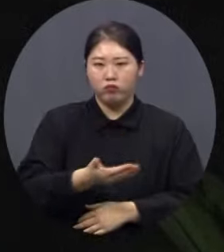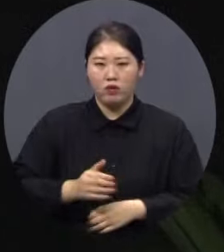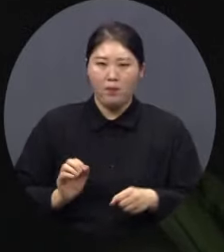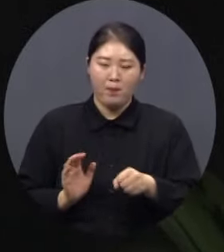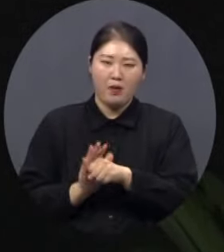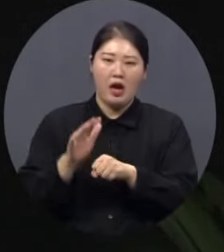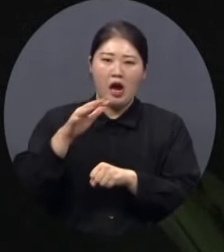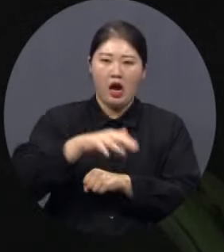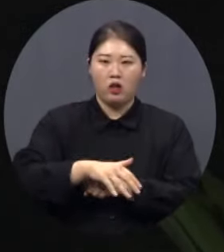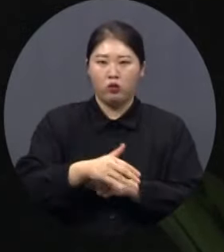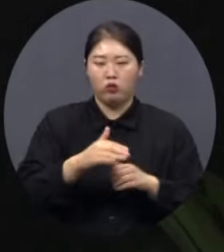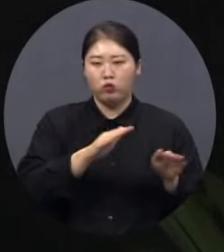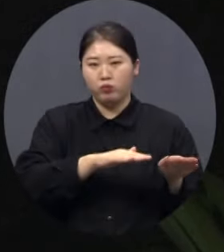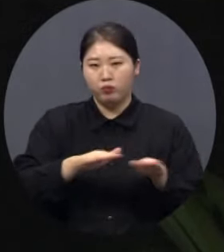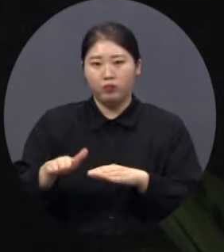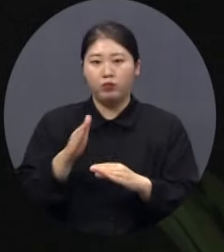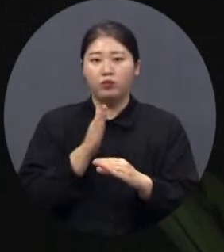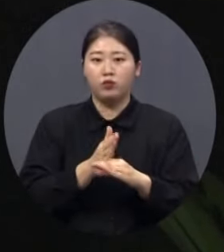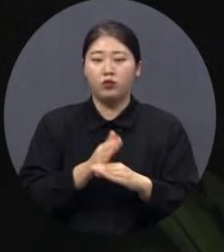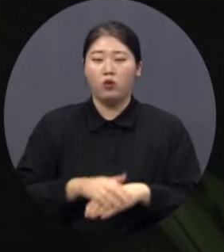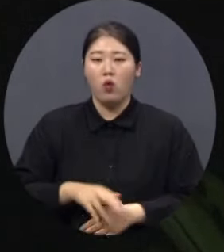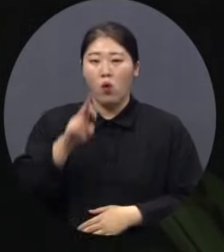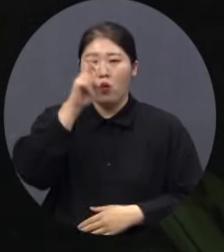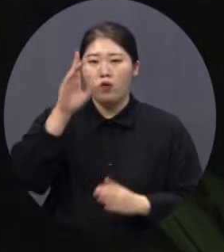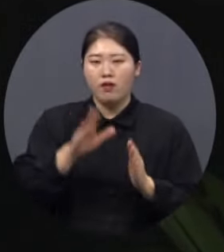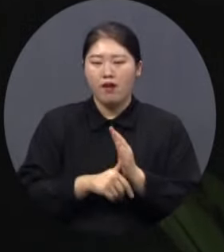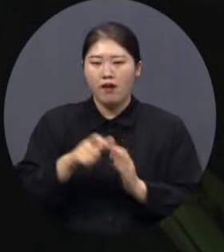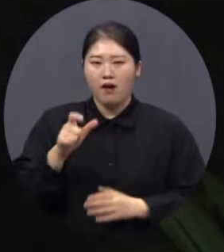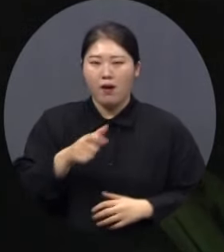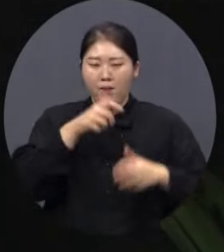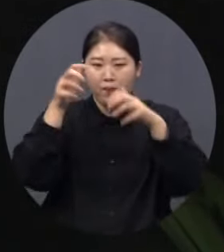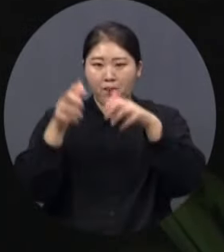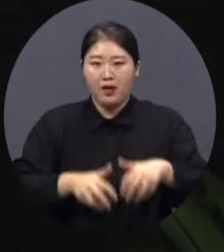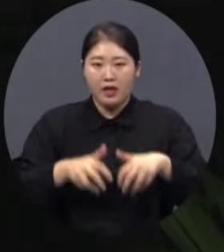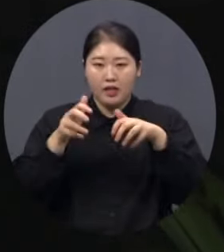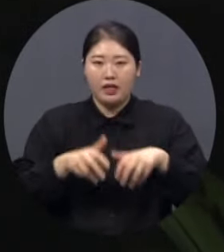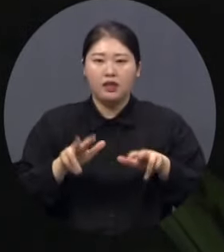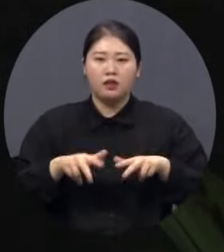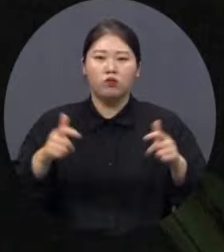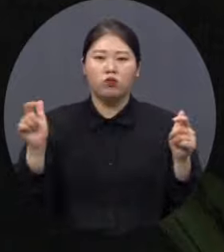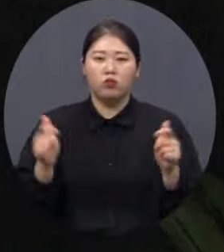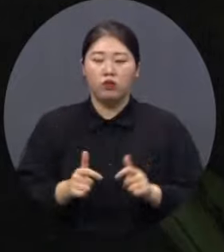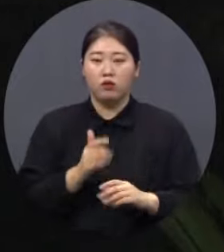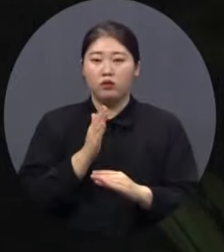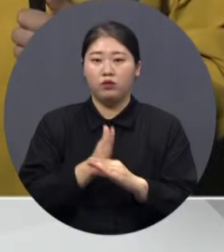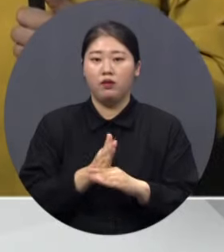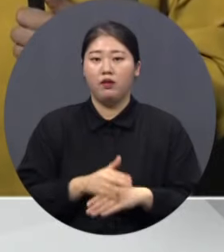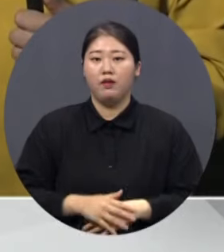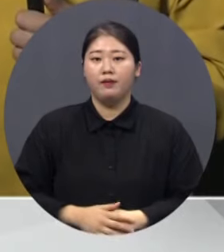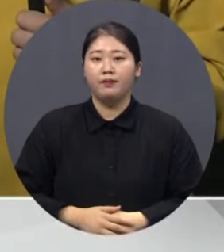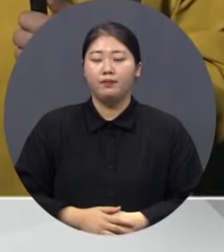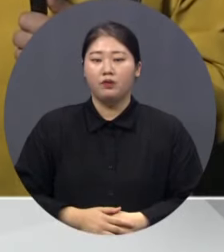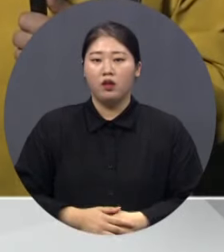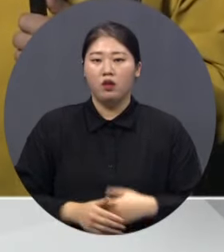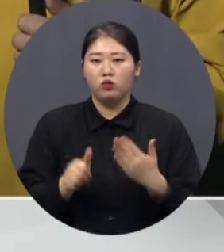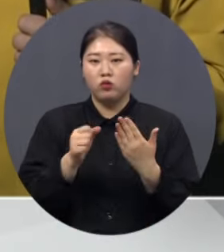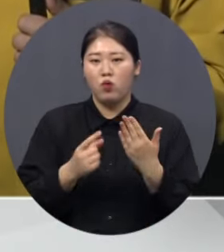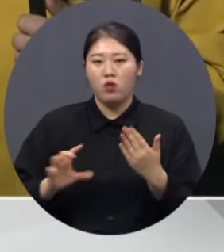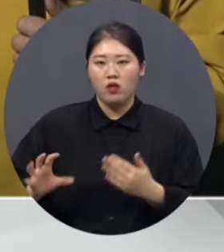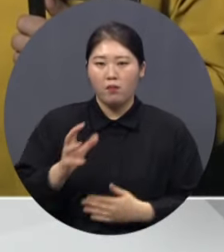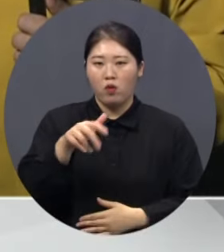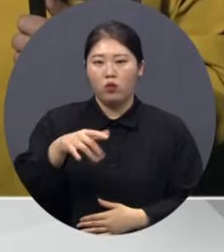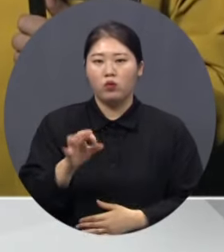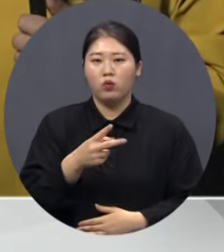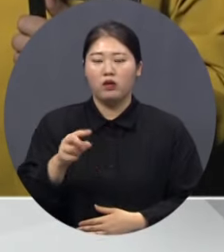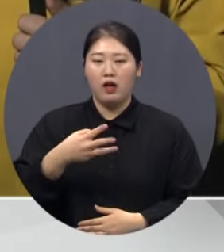높이도 낮아진 모습인데요. 오후 한때 강하게 내리던 비는 지금은 소강 상태를 보이고 있습니다. 제9호 태풍